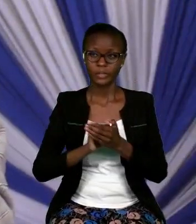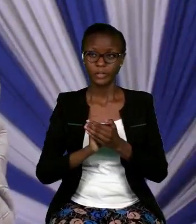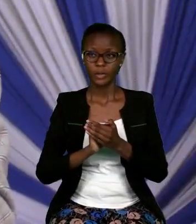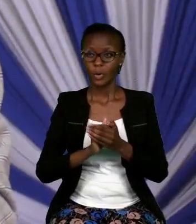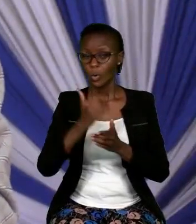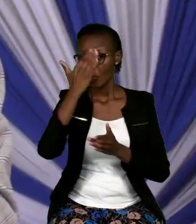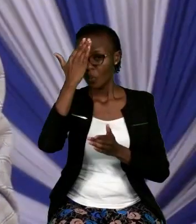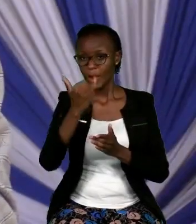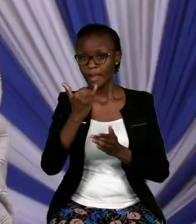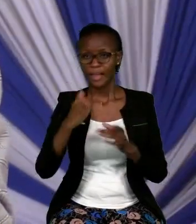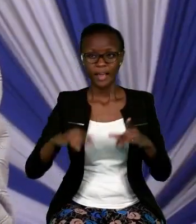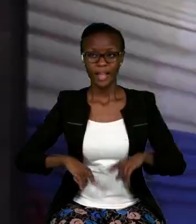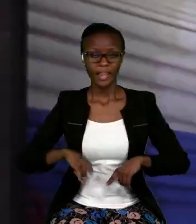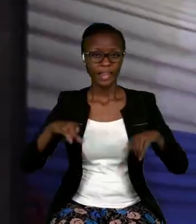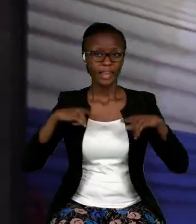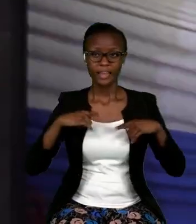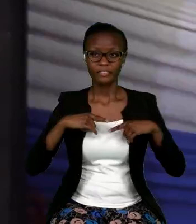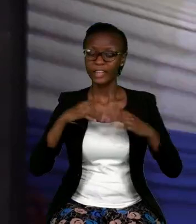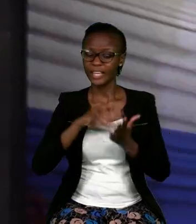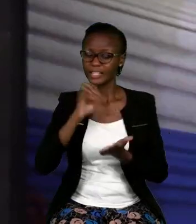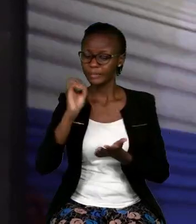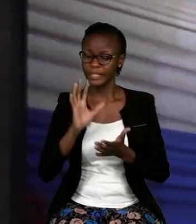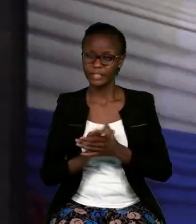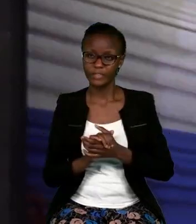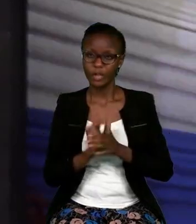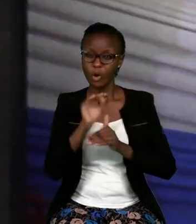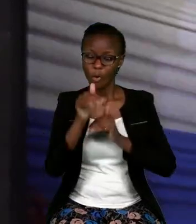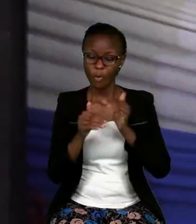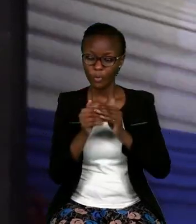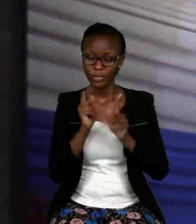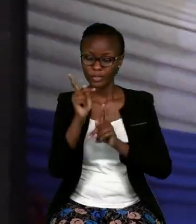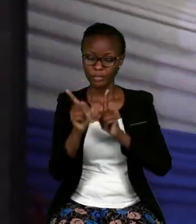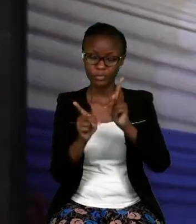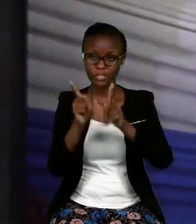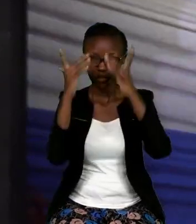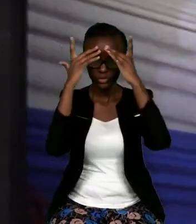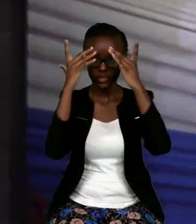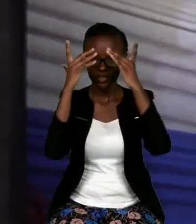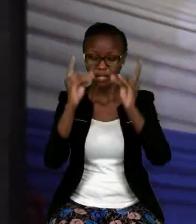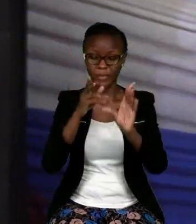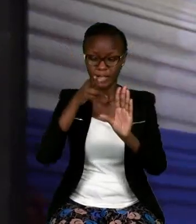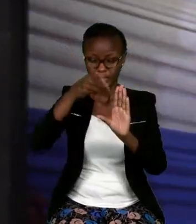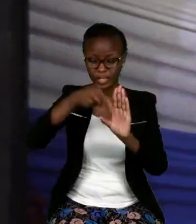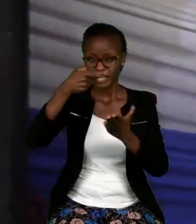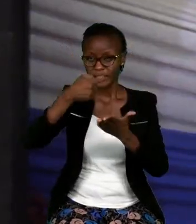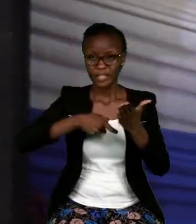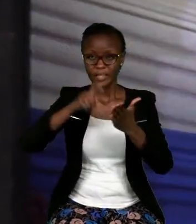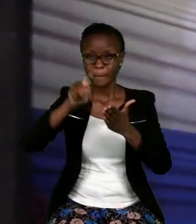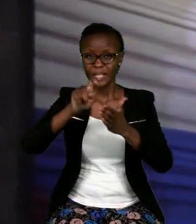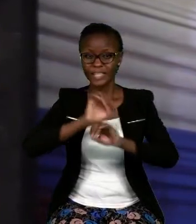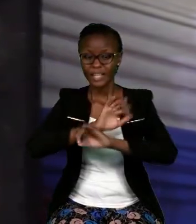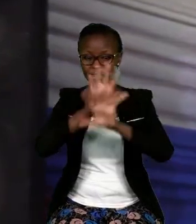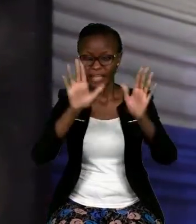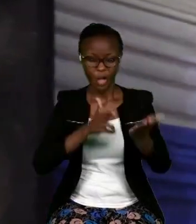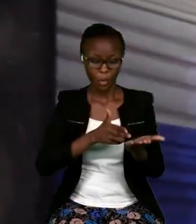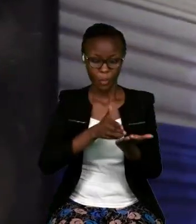gharama imetufinya kila mtu. Ile process ya kudetermine price ya fuel must be transparent.